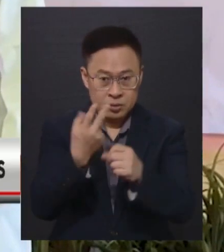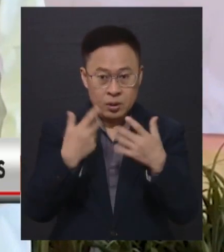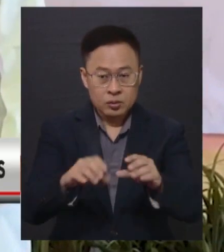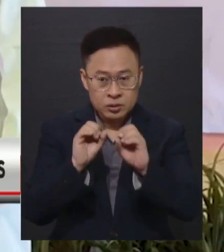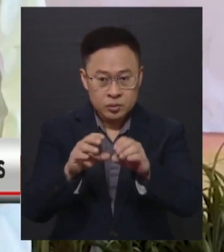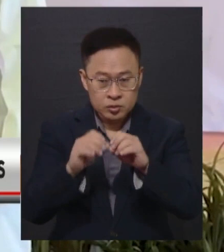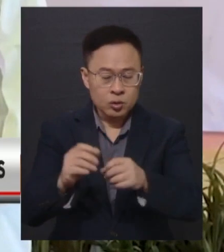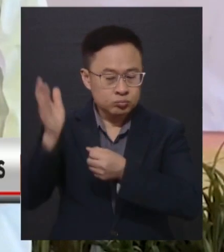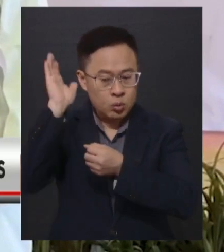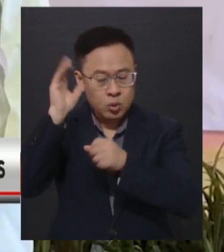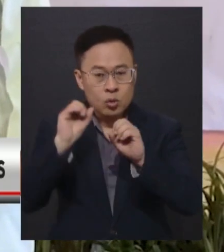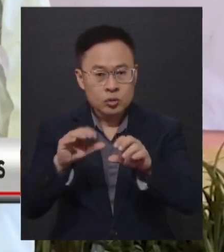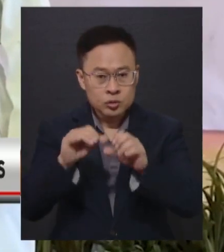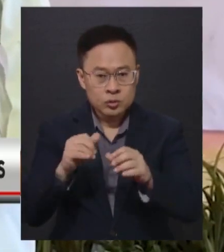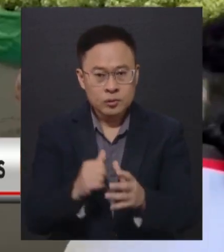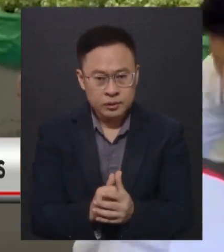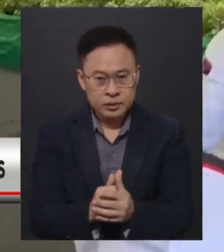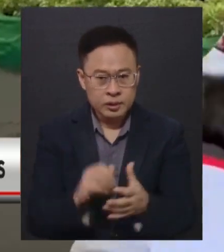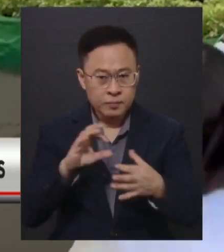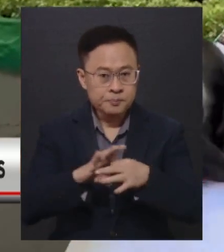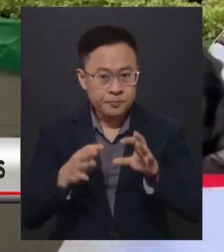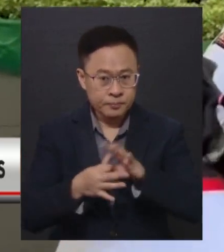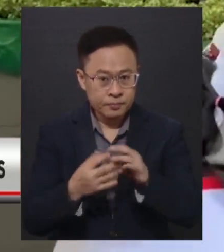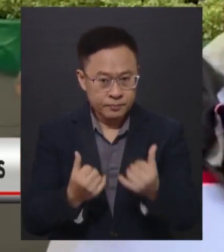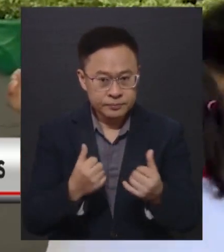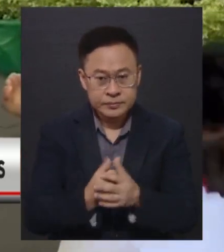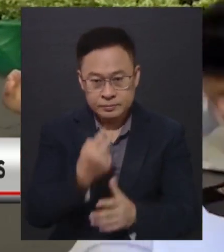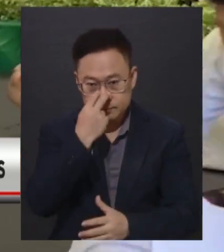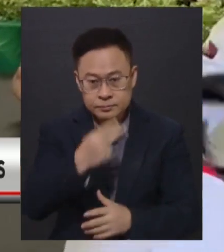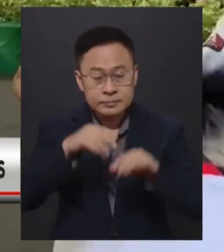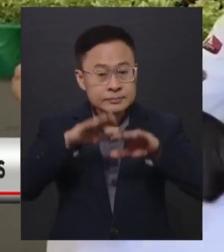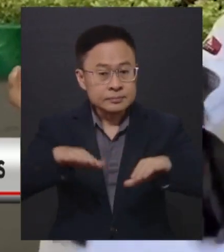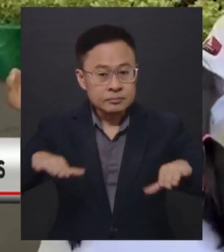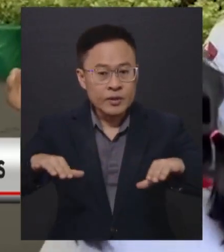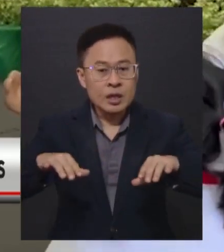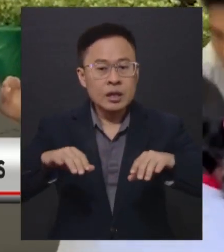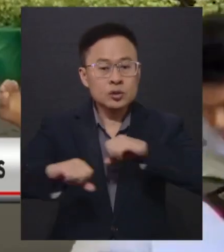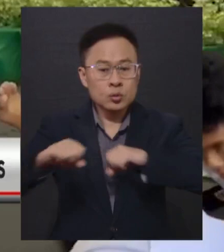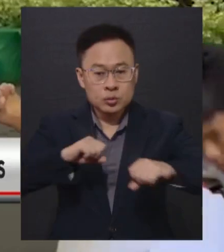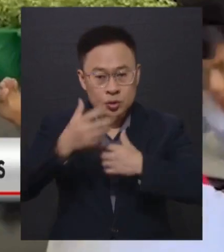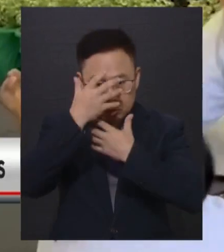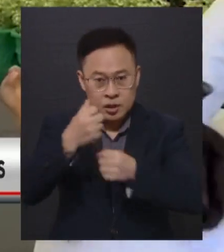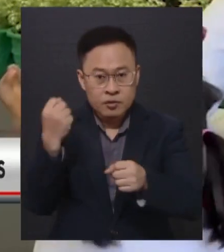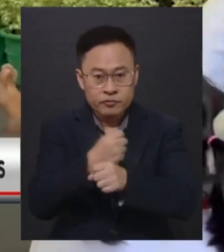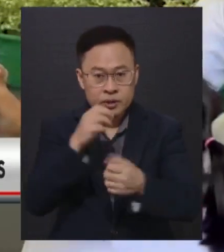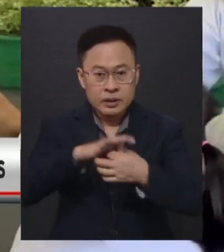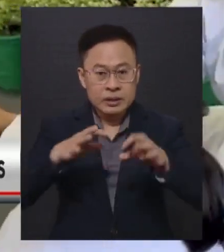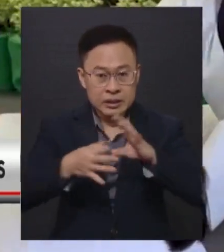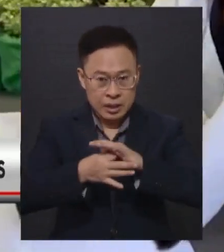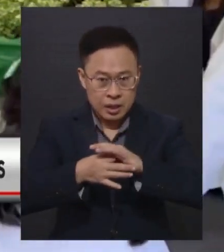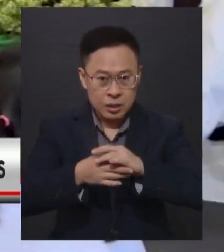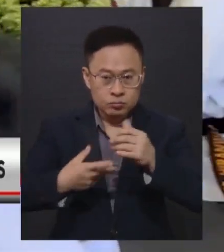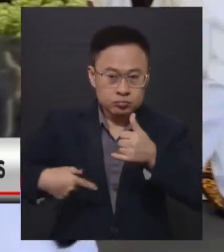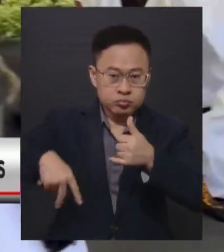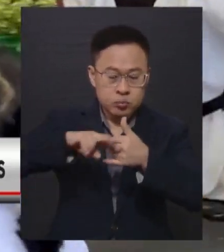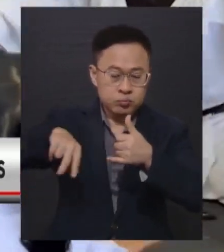ร่วมเป็นวิทยากรและผู้ฝึกสอนได้เห็นเด็กและเยาวชนให้ความสนใจกีฬาเทควันโดเป็นจำนวนมากและจังหวัดชั